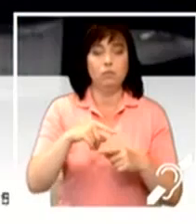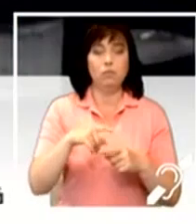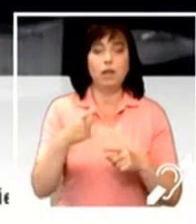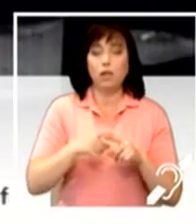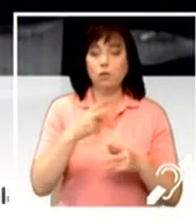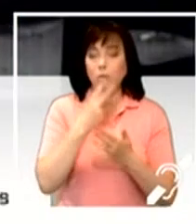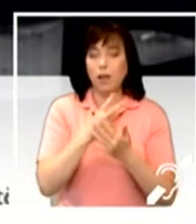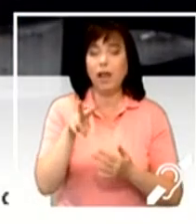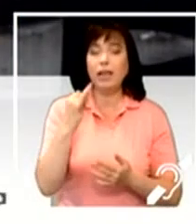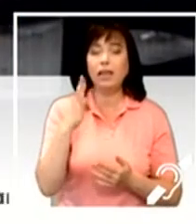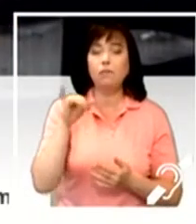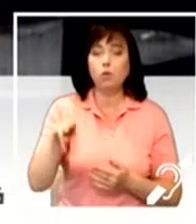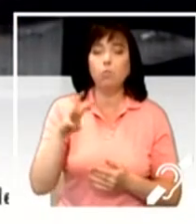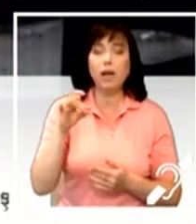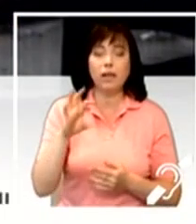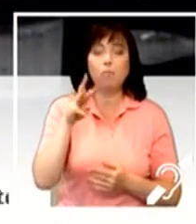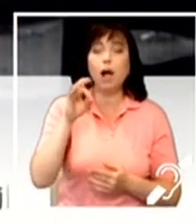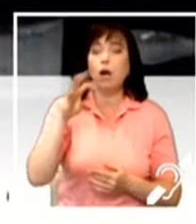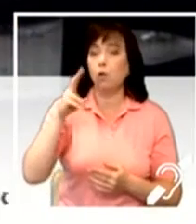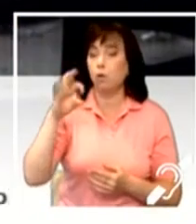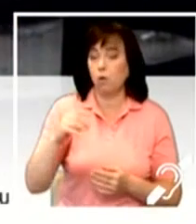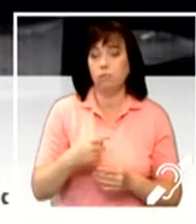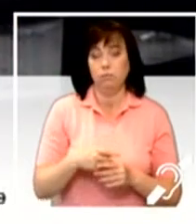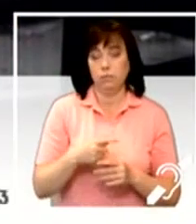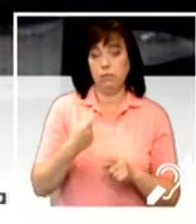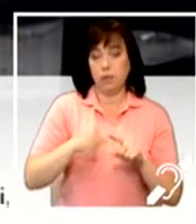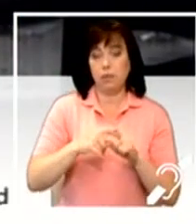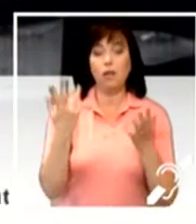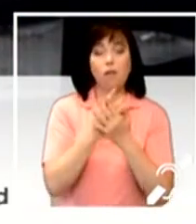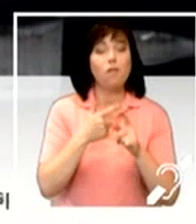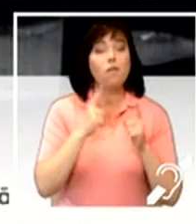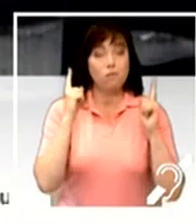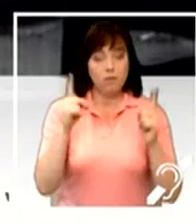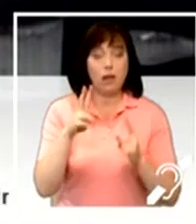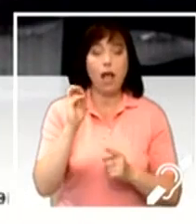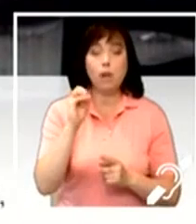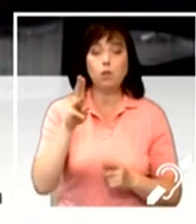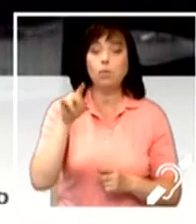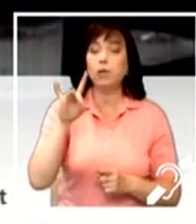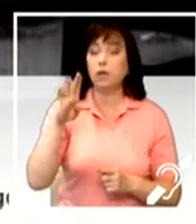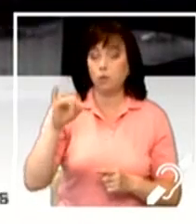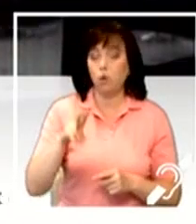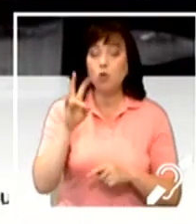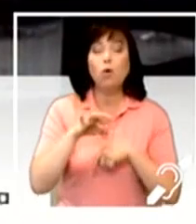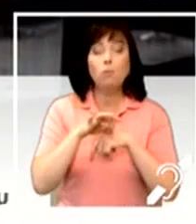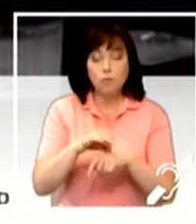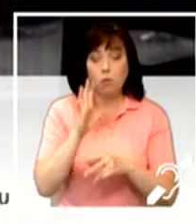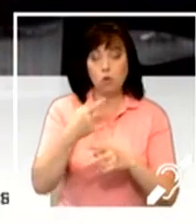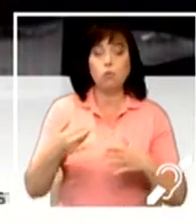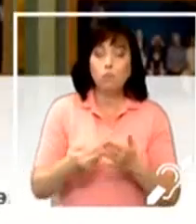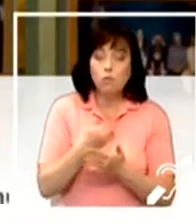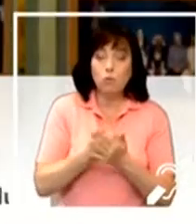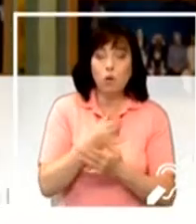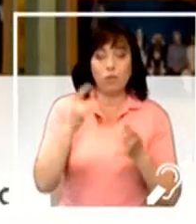Liviu Mărghidan și a peliculei Marocco, al doilea lungmetraj regizat de Emanuel Pârvu. Organizatorii promit și multe